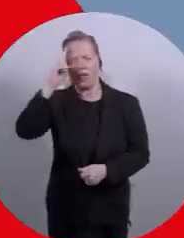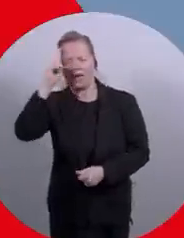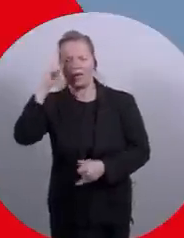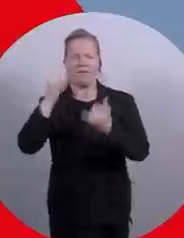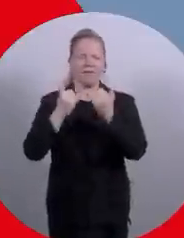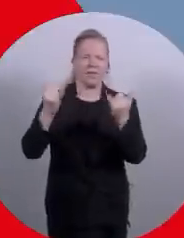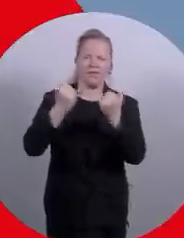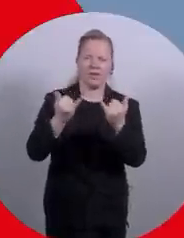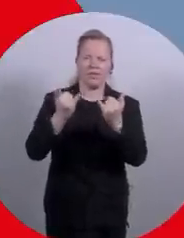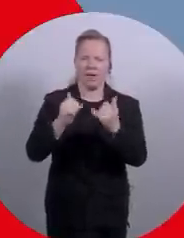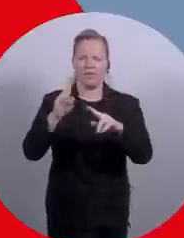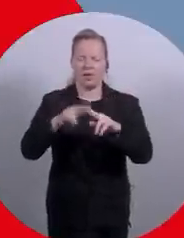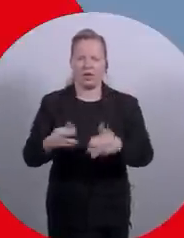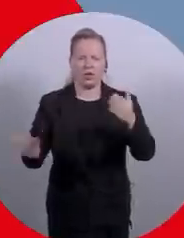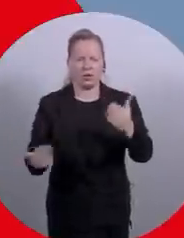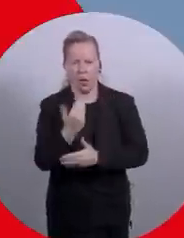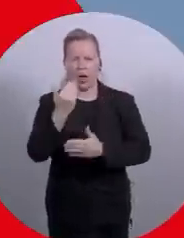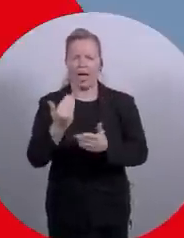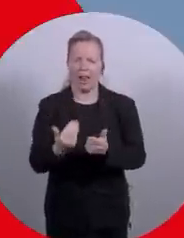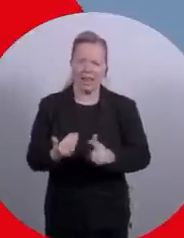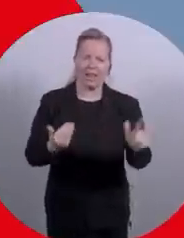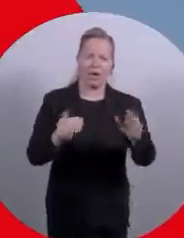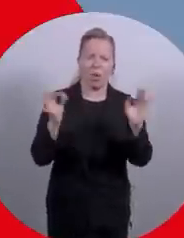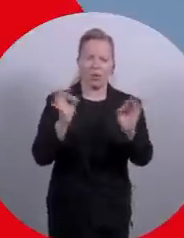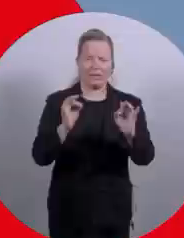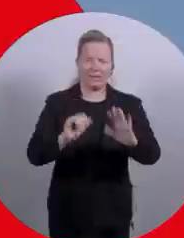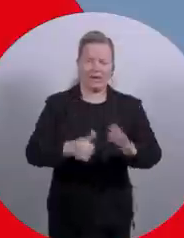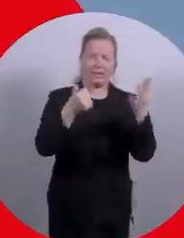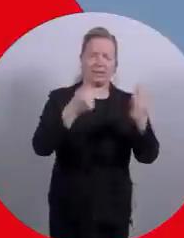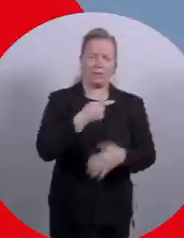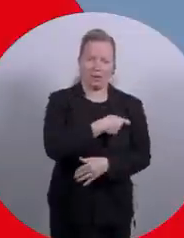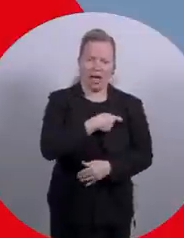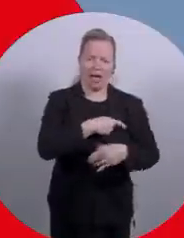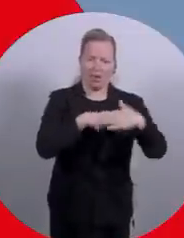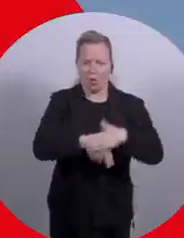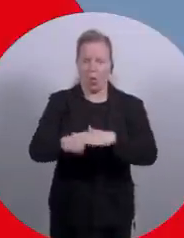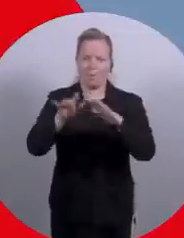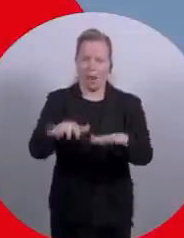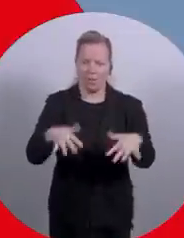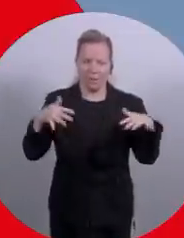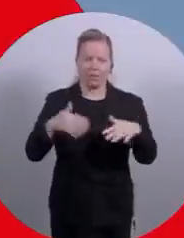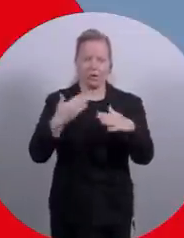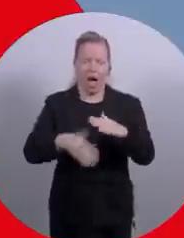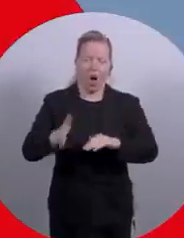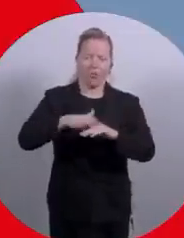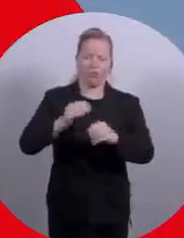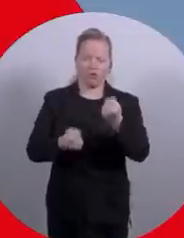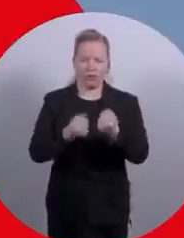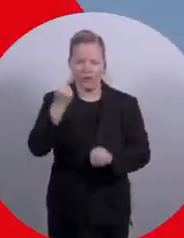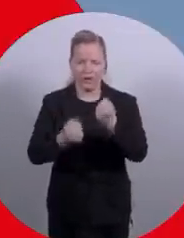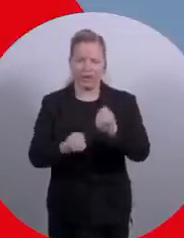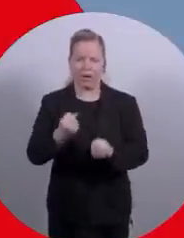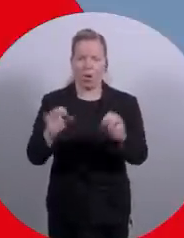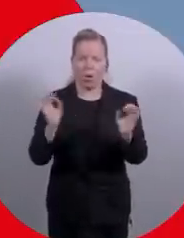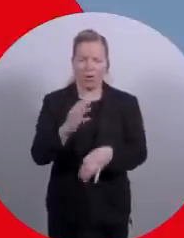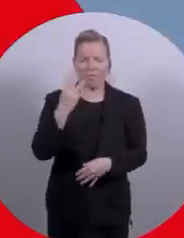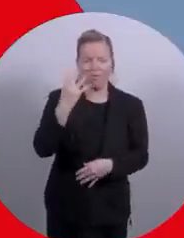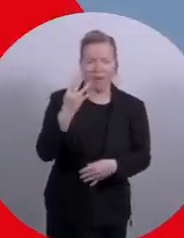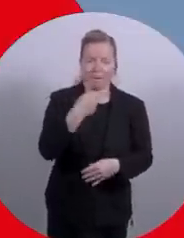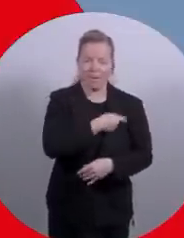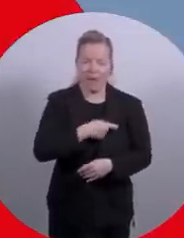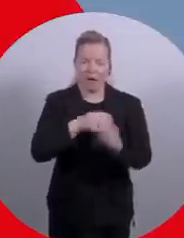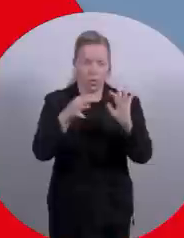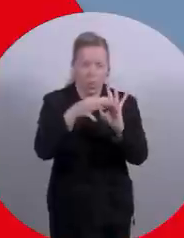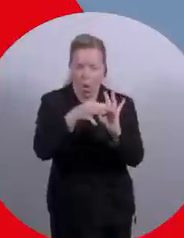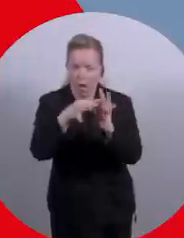sein wird sondern nach links der sechste Partei der 90er Parlament einziehen sollten wie schwierig wird wie schwierig vier Parteien Koalitionen